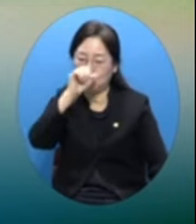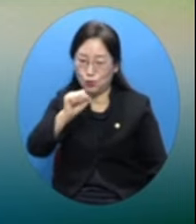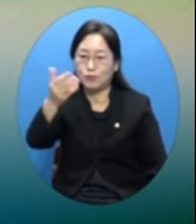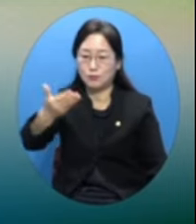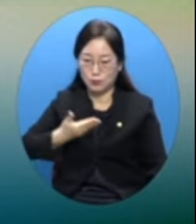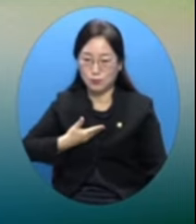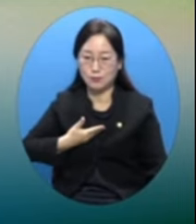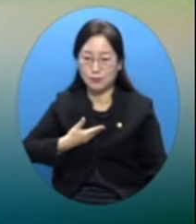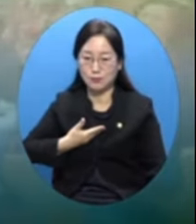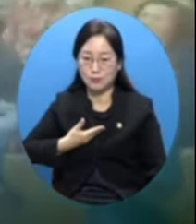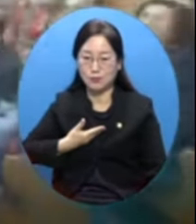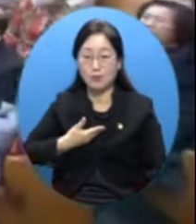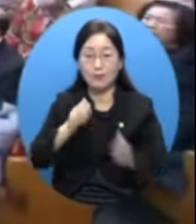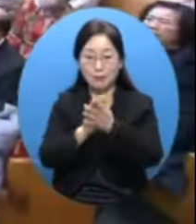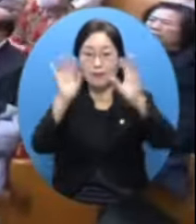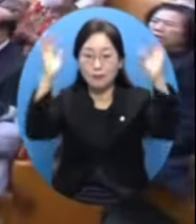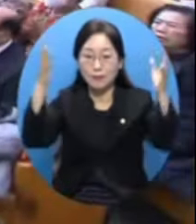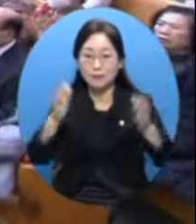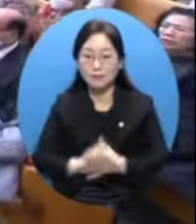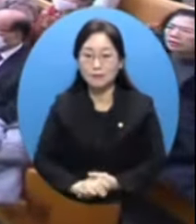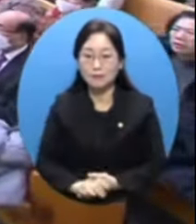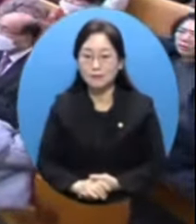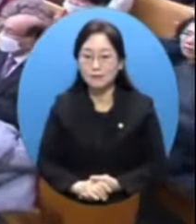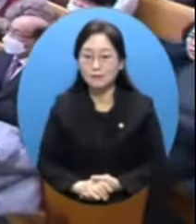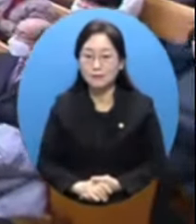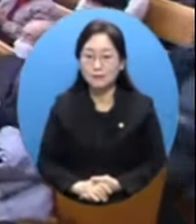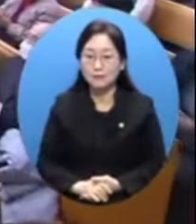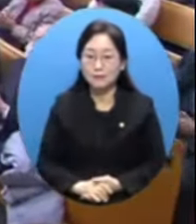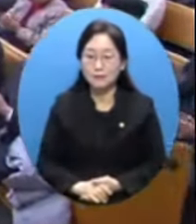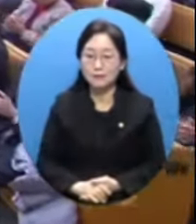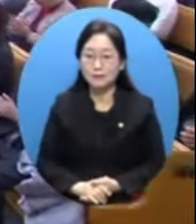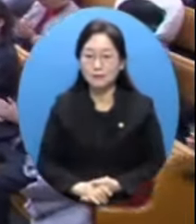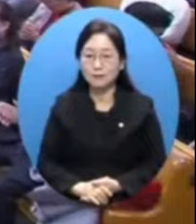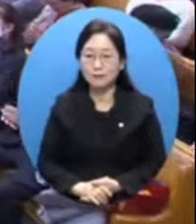바꿔주신다. 할렐루야!